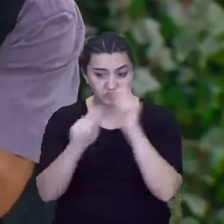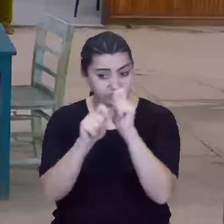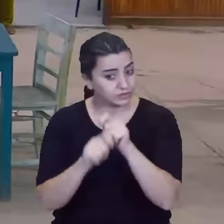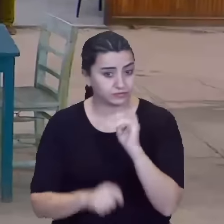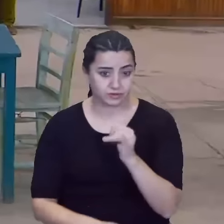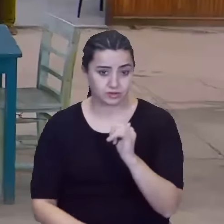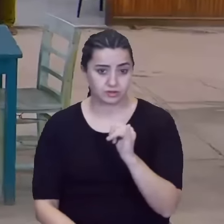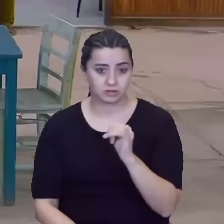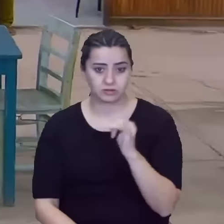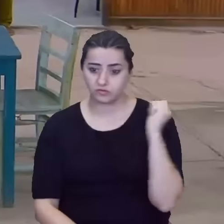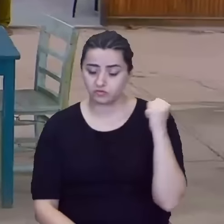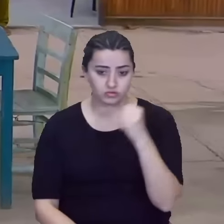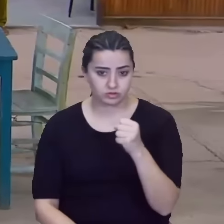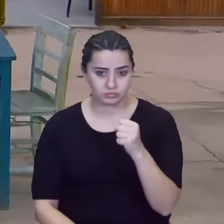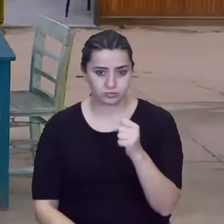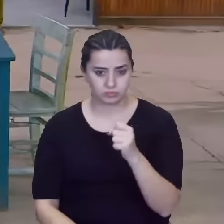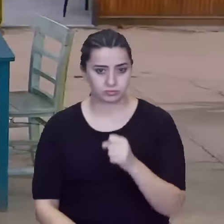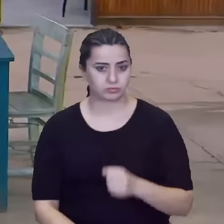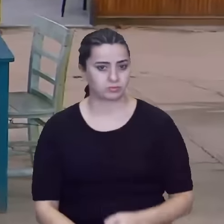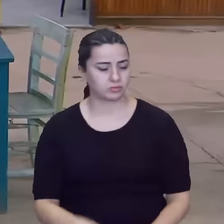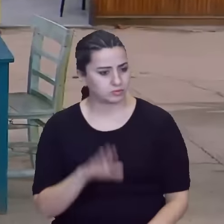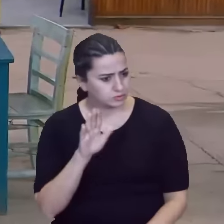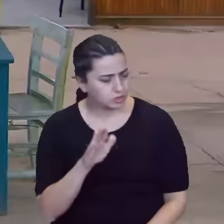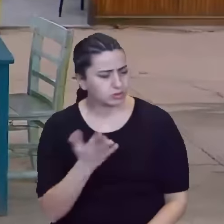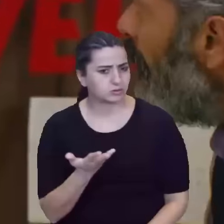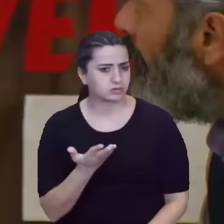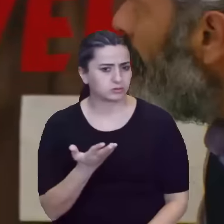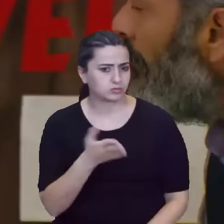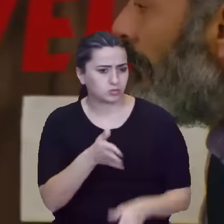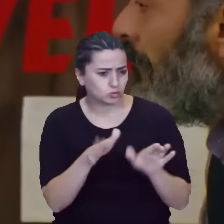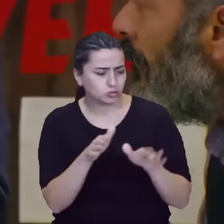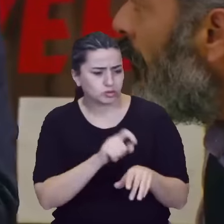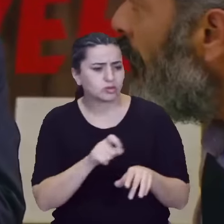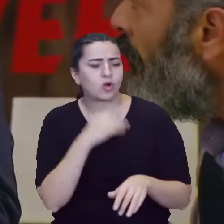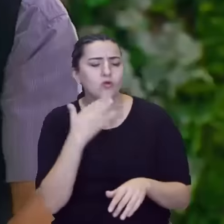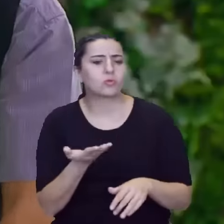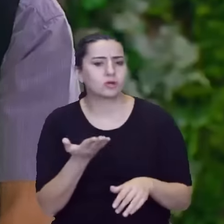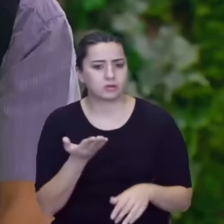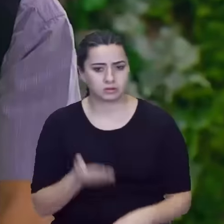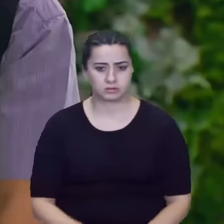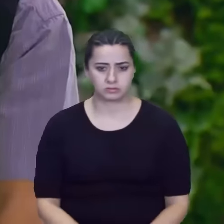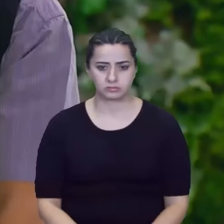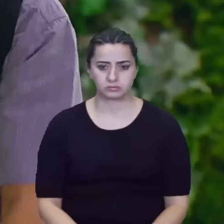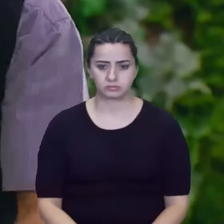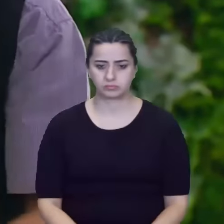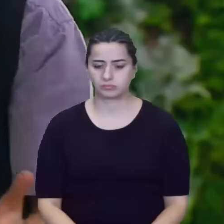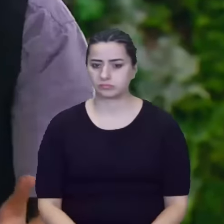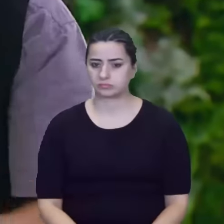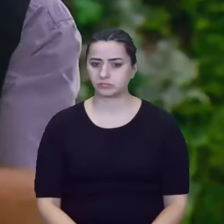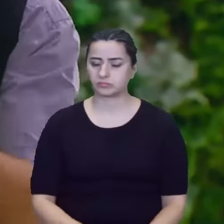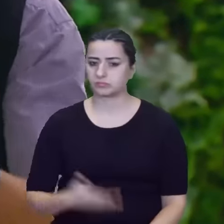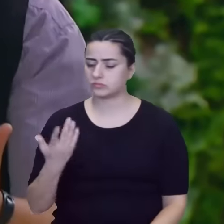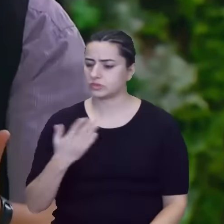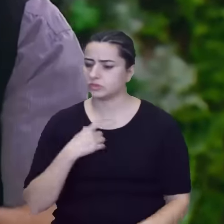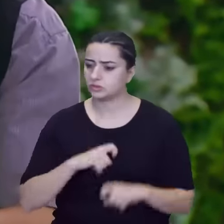çivileceğim ama... Şimdi gagana bir çakacağım. Aa, sakin ol ya Bucalı. Kuş bu ya. Kuşla kuş olma. Ya